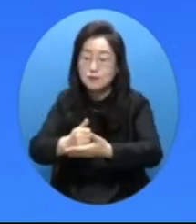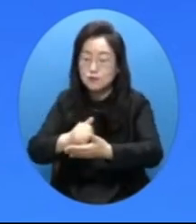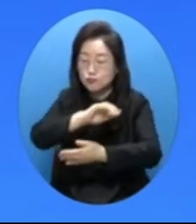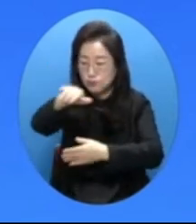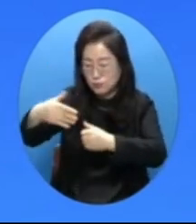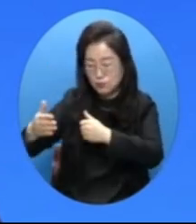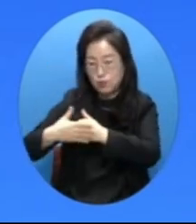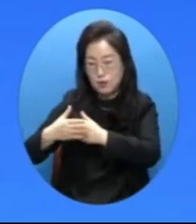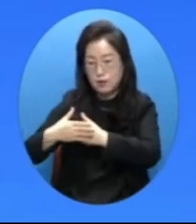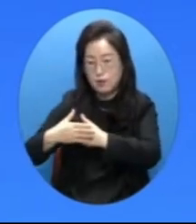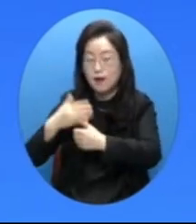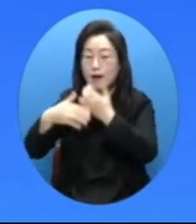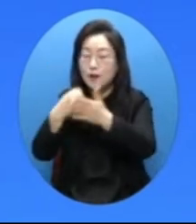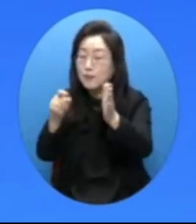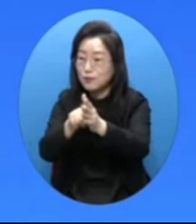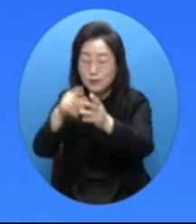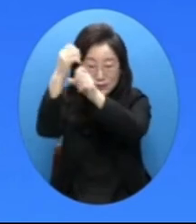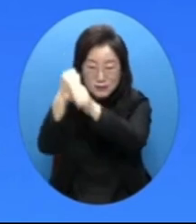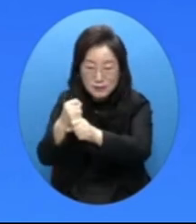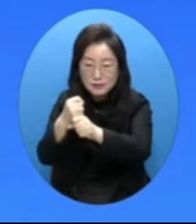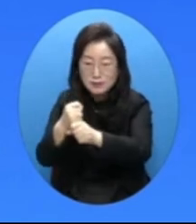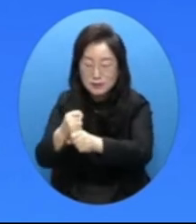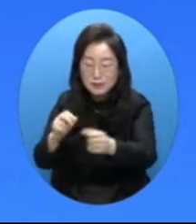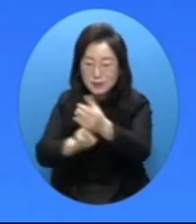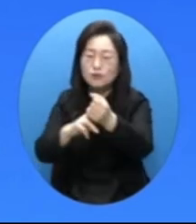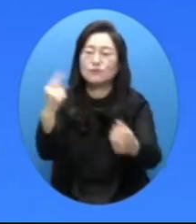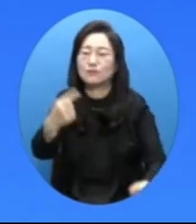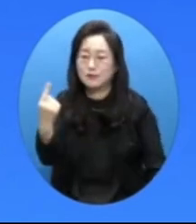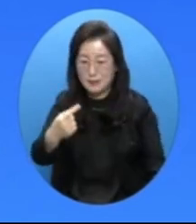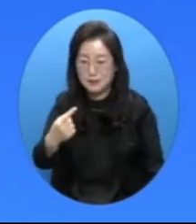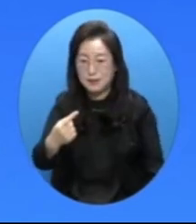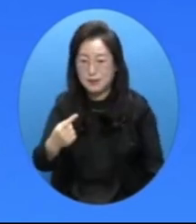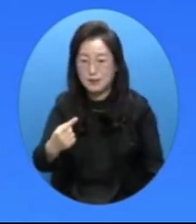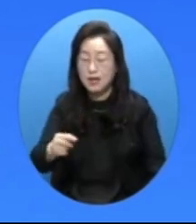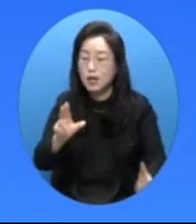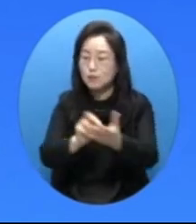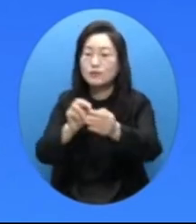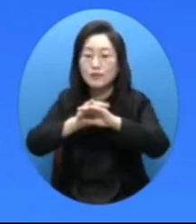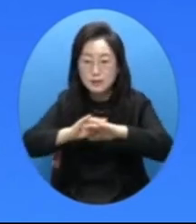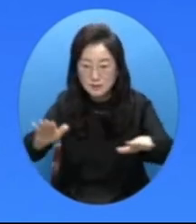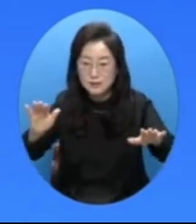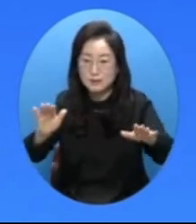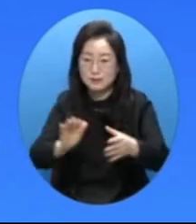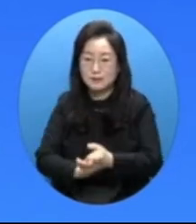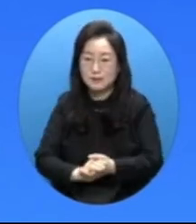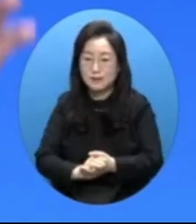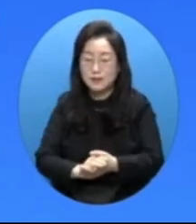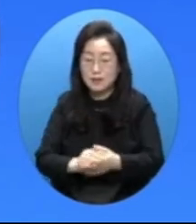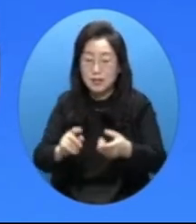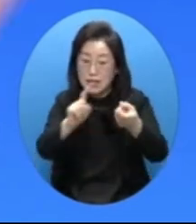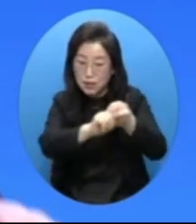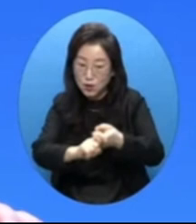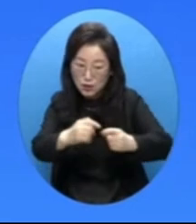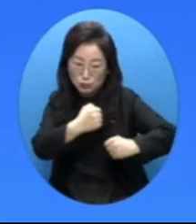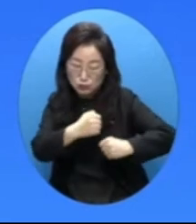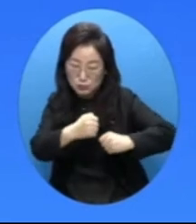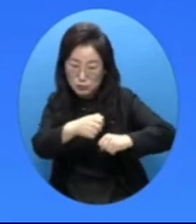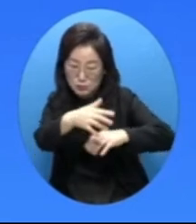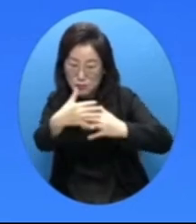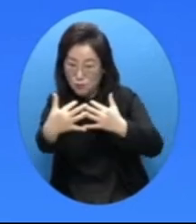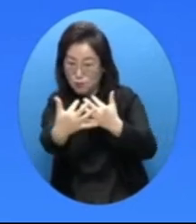때문에 하나님을 믿고 나가면 우리에게 기적은 일어나는 것입니다 문제가 해결되는 것입니다 연합군은 피하게 되는 것입니다